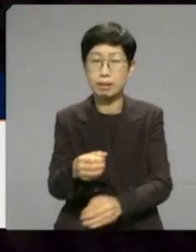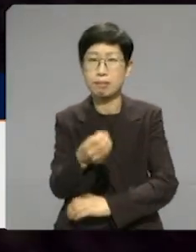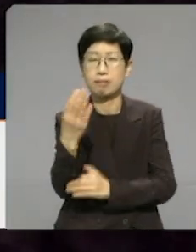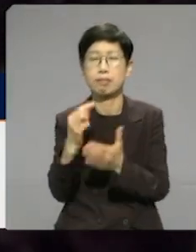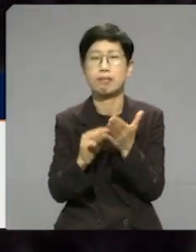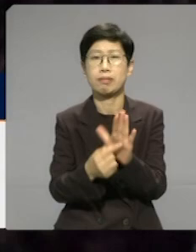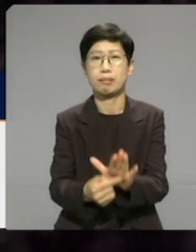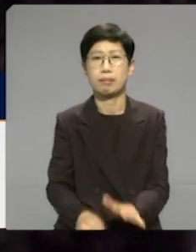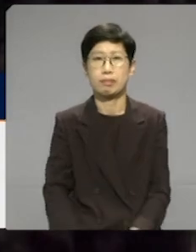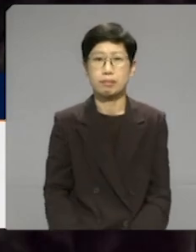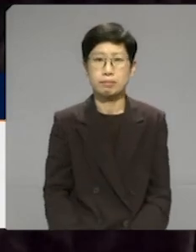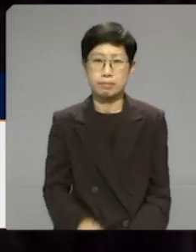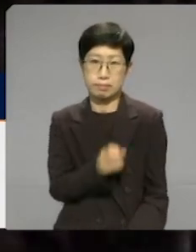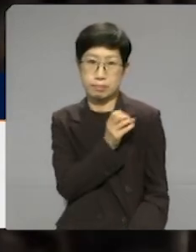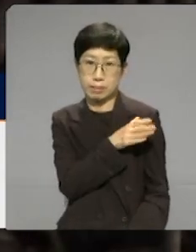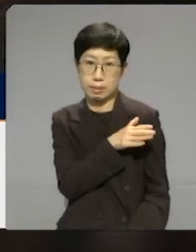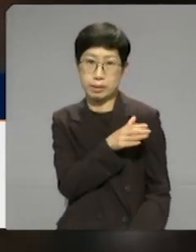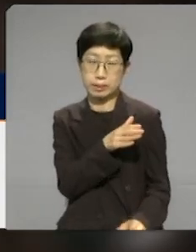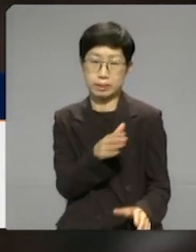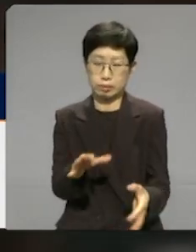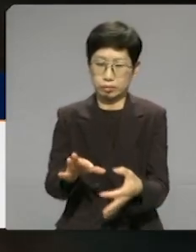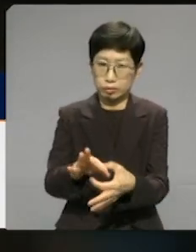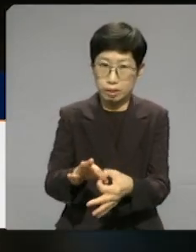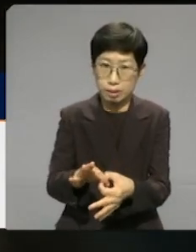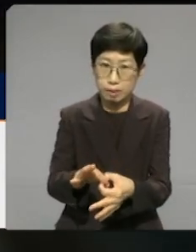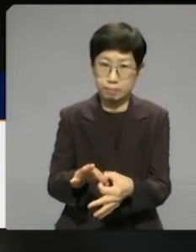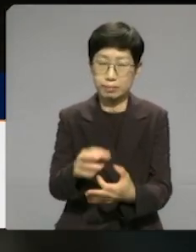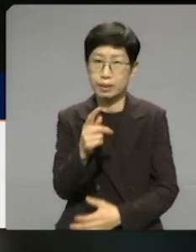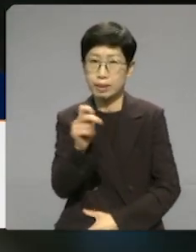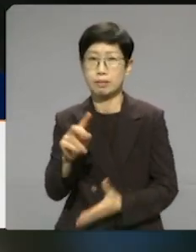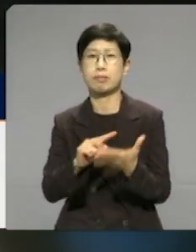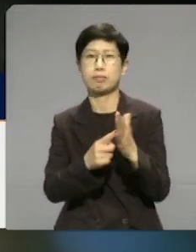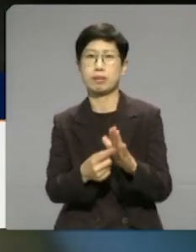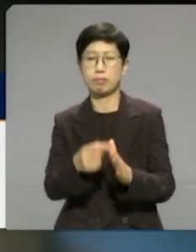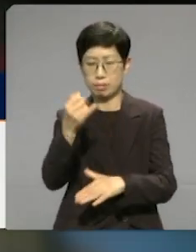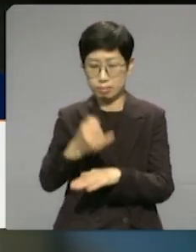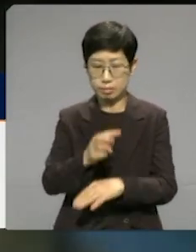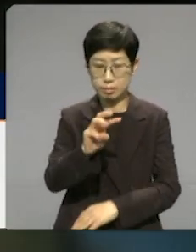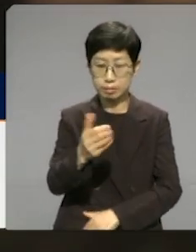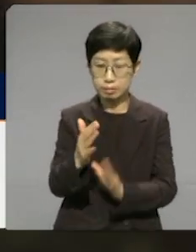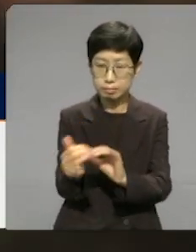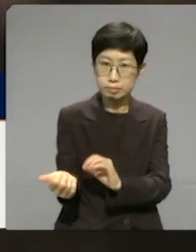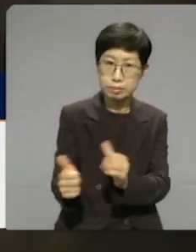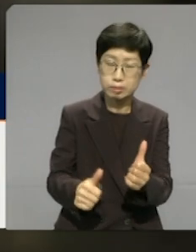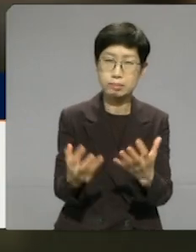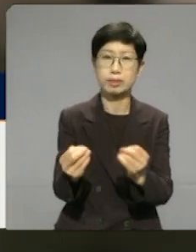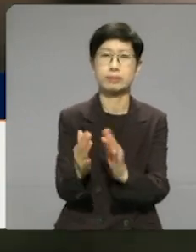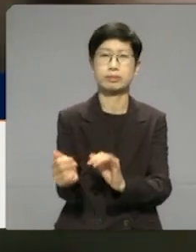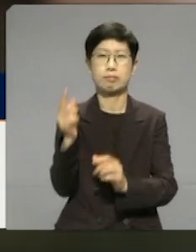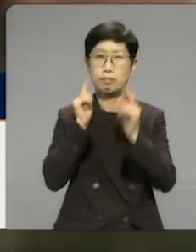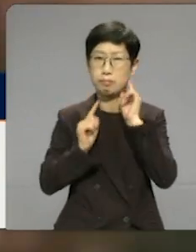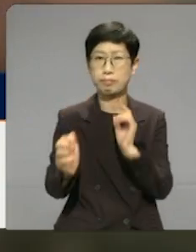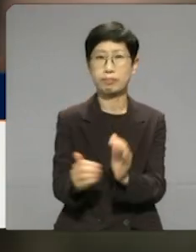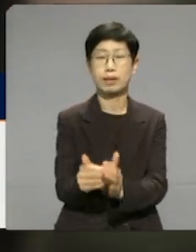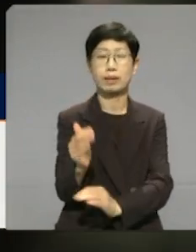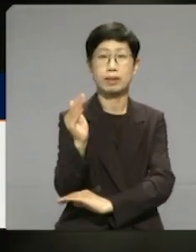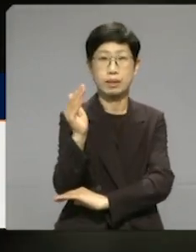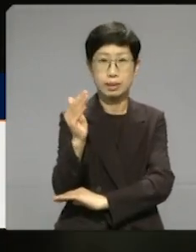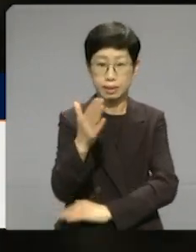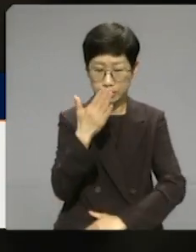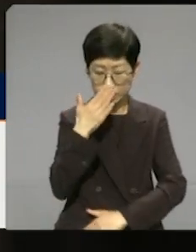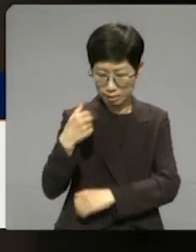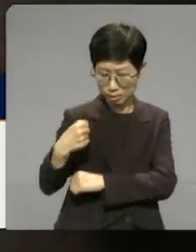전했습니다 하마스 측 방송 채널인 알라크 tvN 최소 39명이 숨지고 수십명이 다쳤다고 주장하며